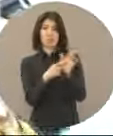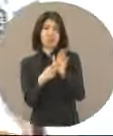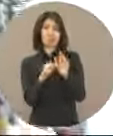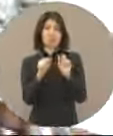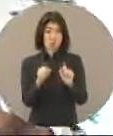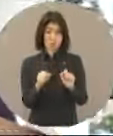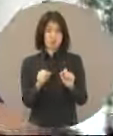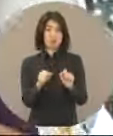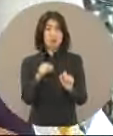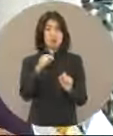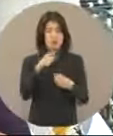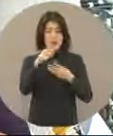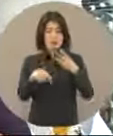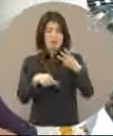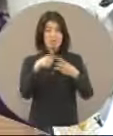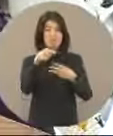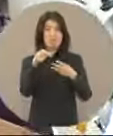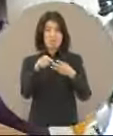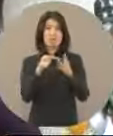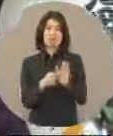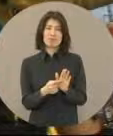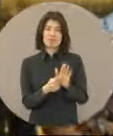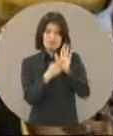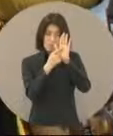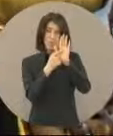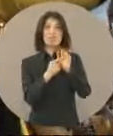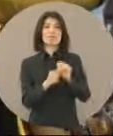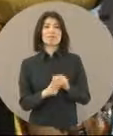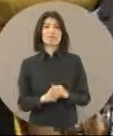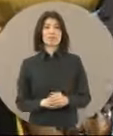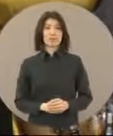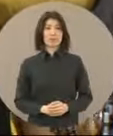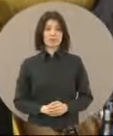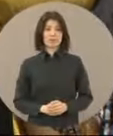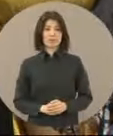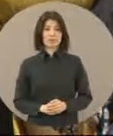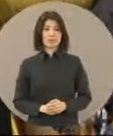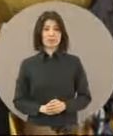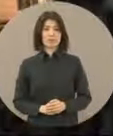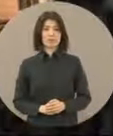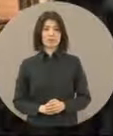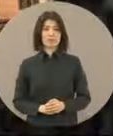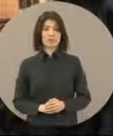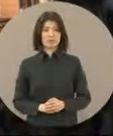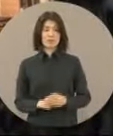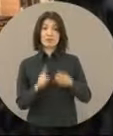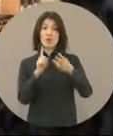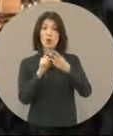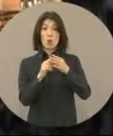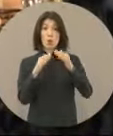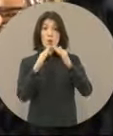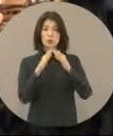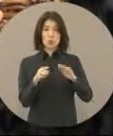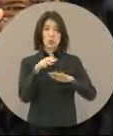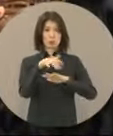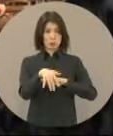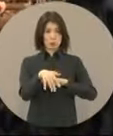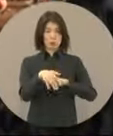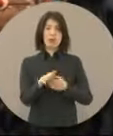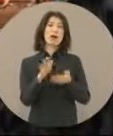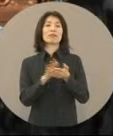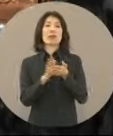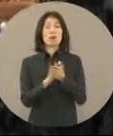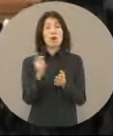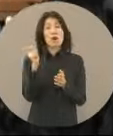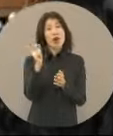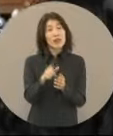流、芝金杉流、堤崎流があり、三大流派と呼ばれています。大蔵流は速いテンポでの軽